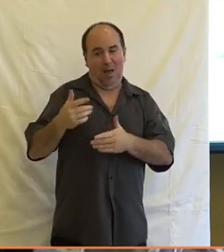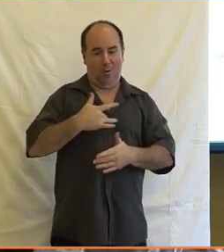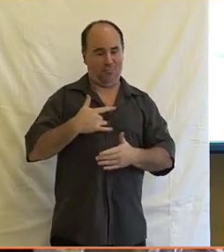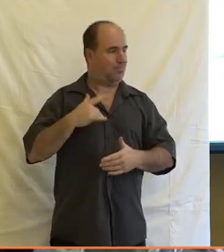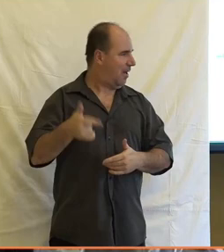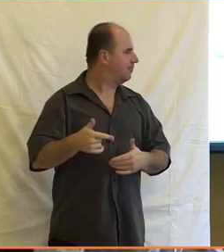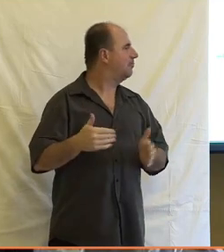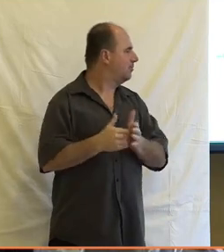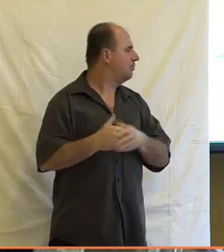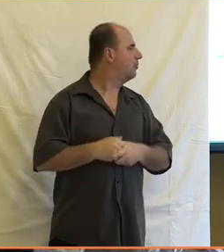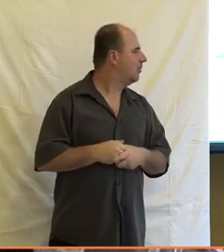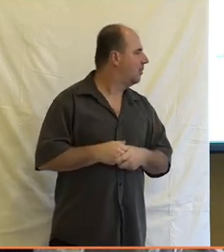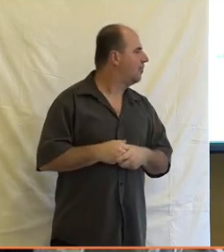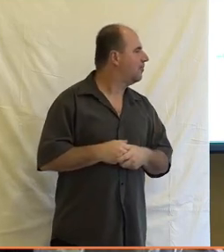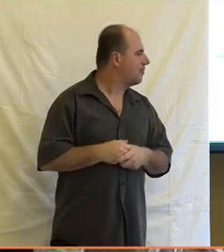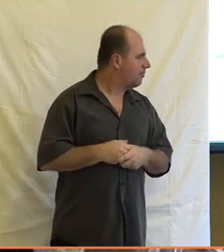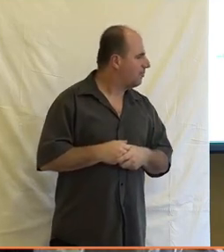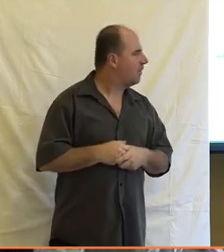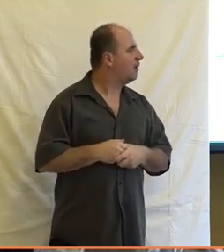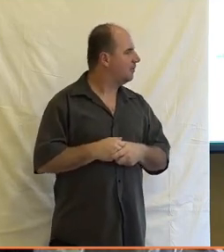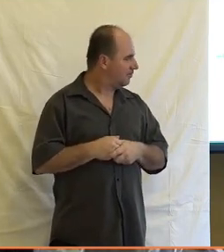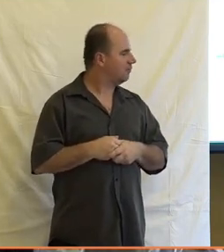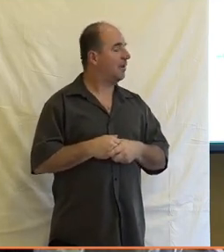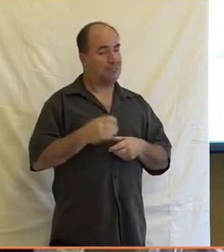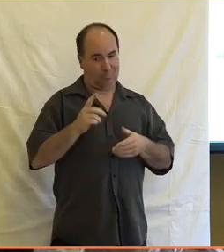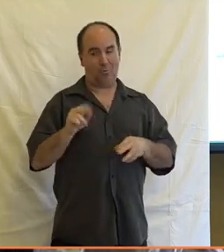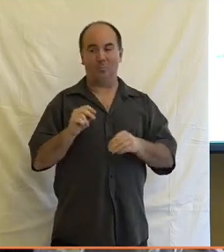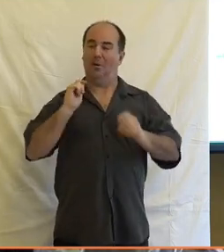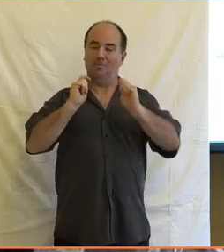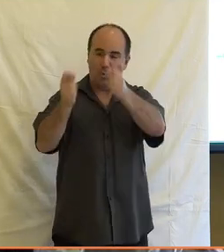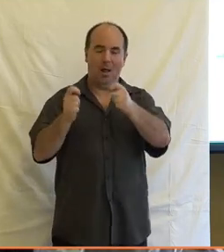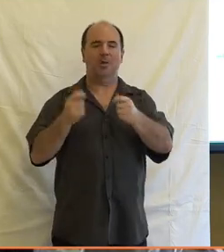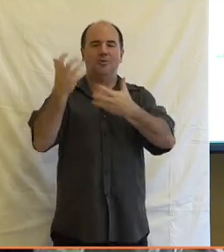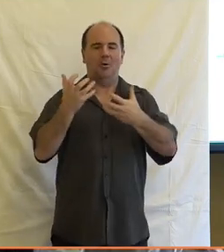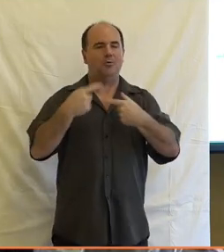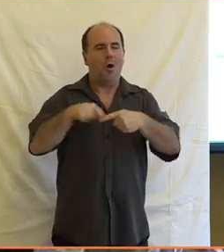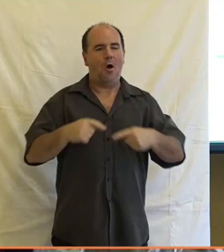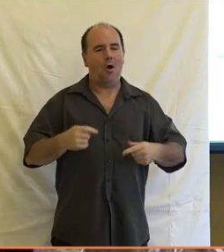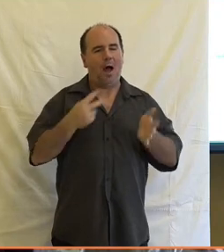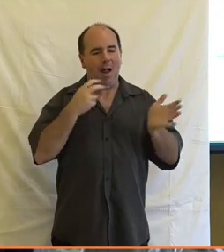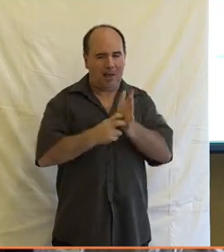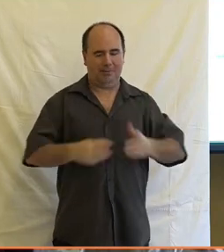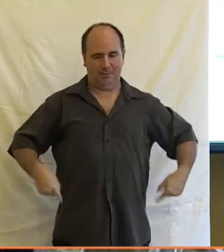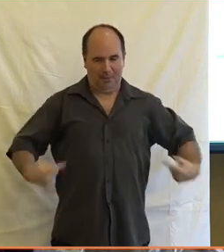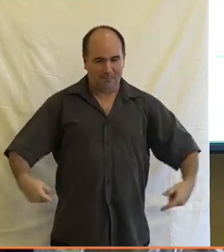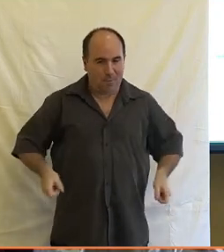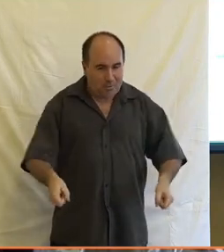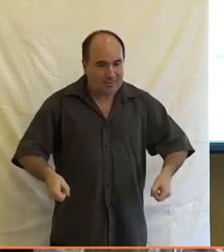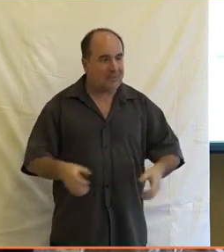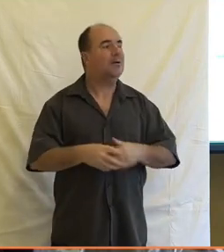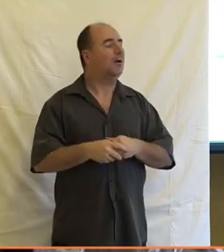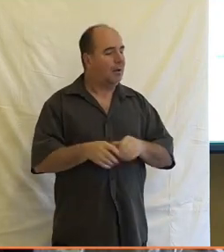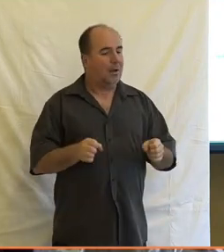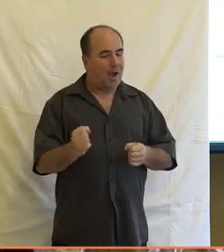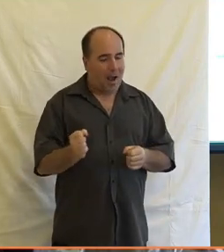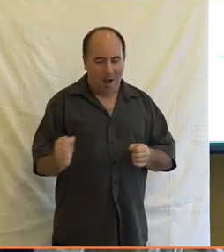psala. Psala, jedla, pila, řídila dětský vozík a alespoň tak to fungovala. Jenže pak se stalo nějaká komplikace,